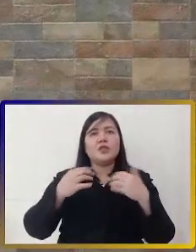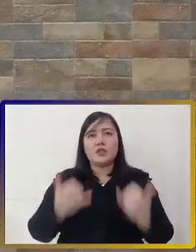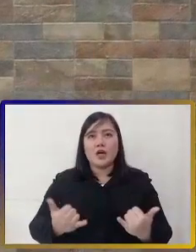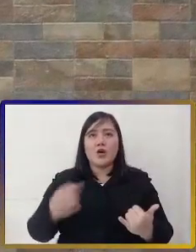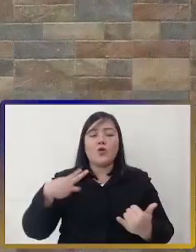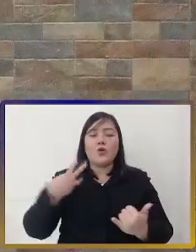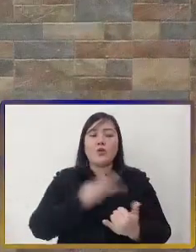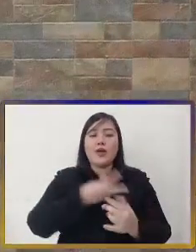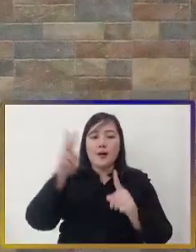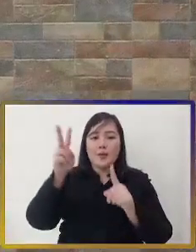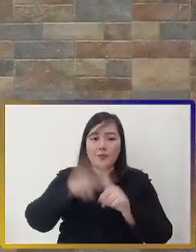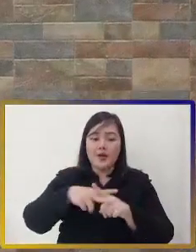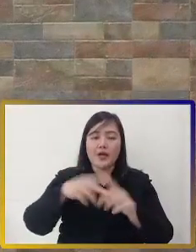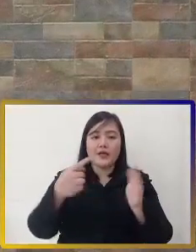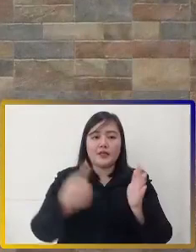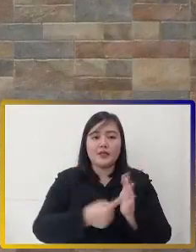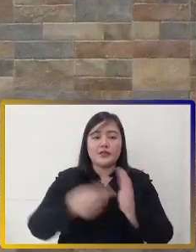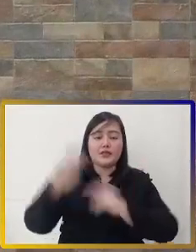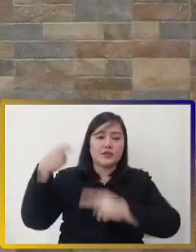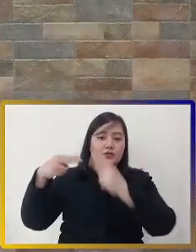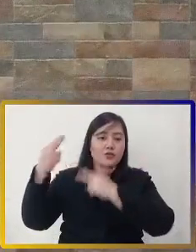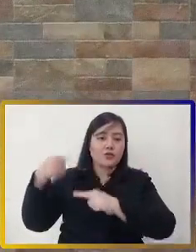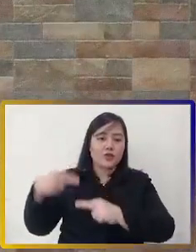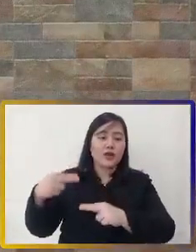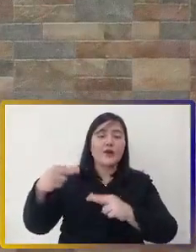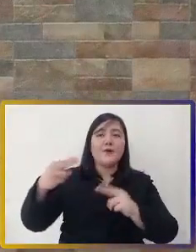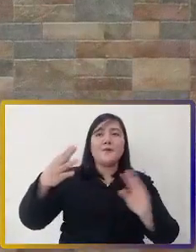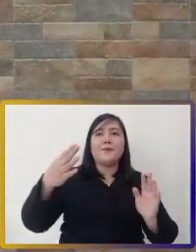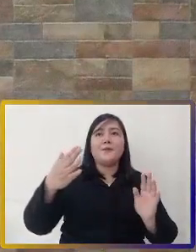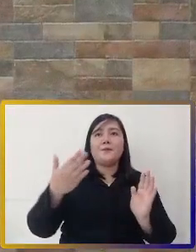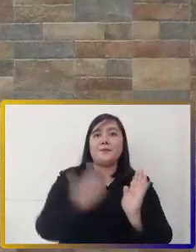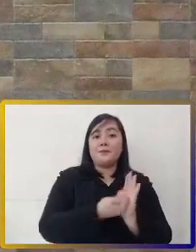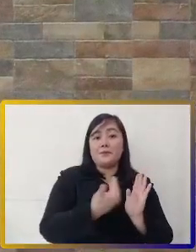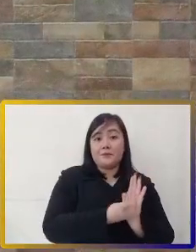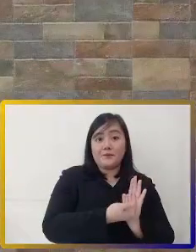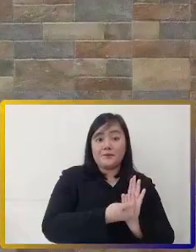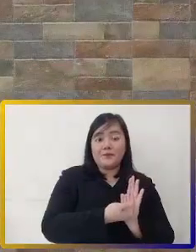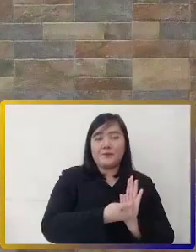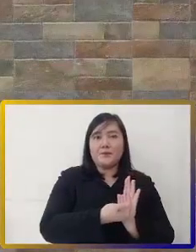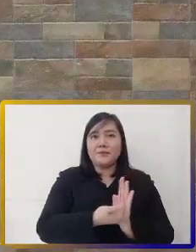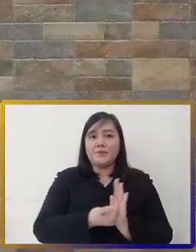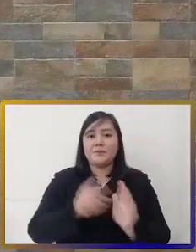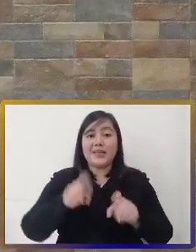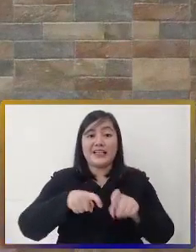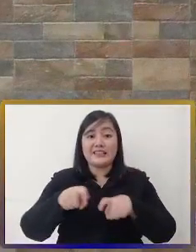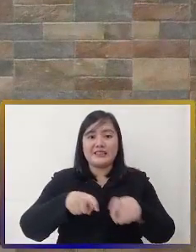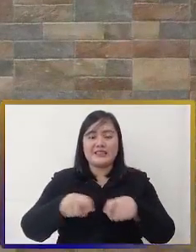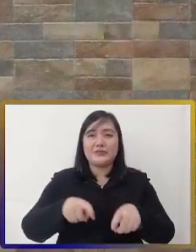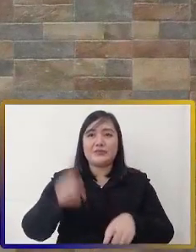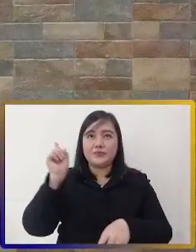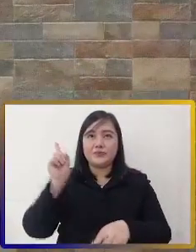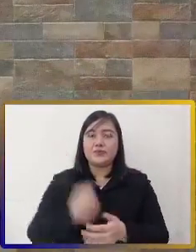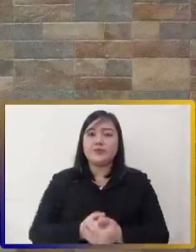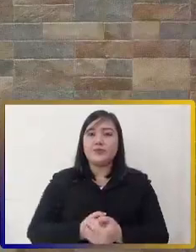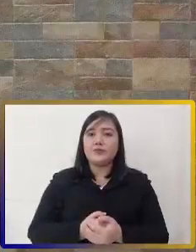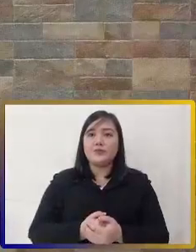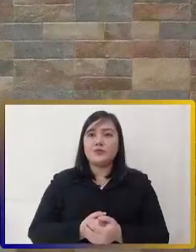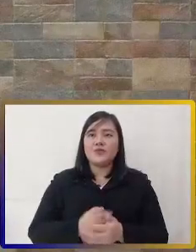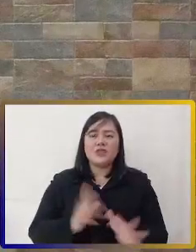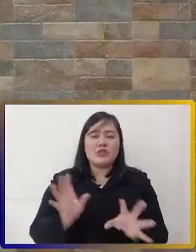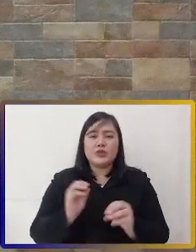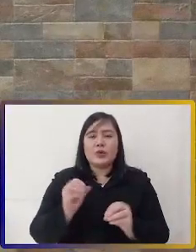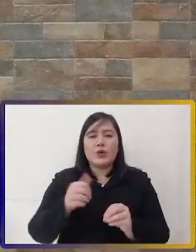ko po sa inyo, makikita po natin na wala po none of the organizations that calling themselves to